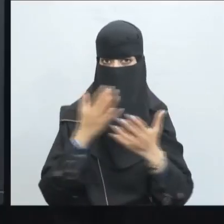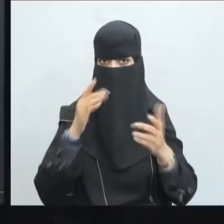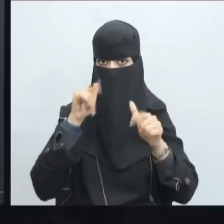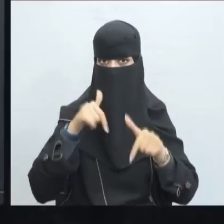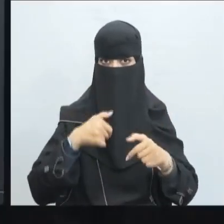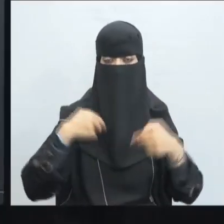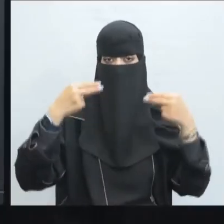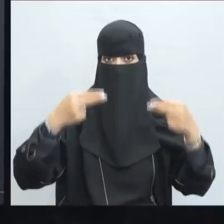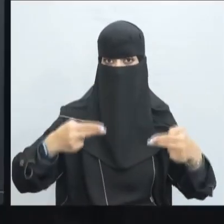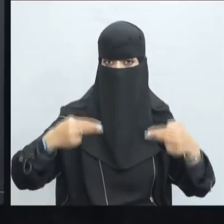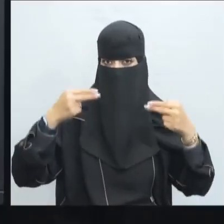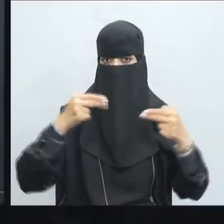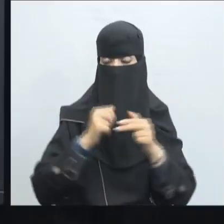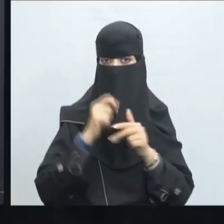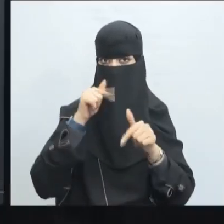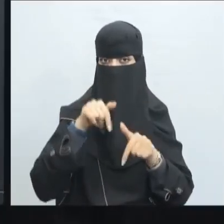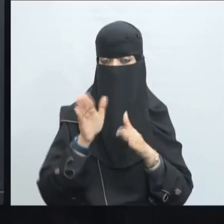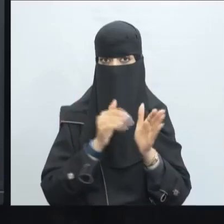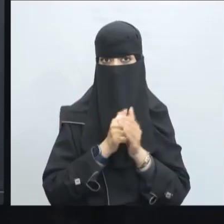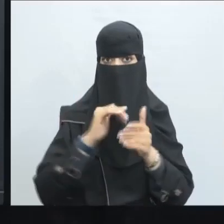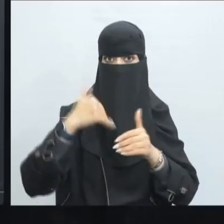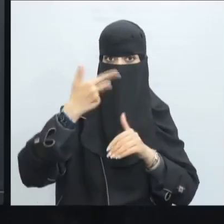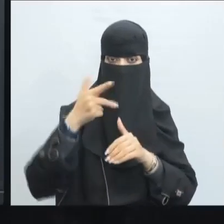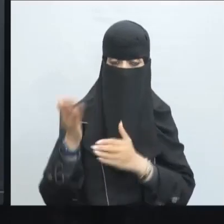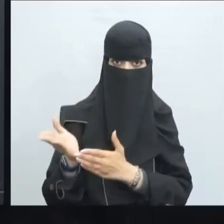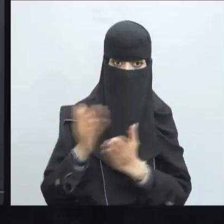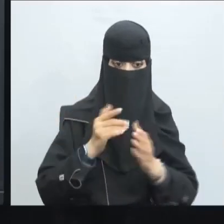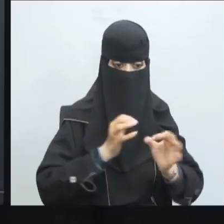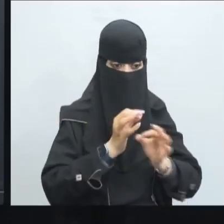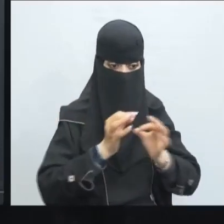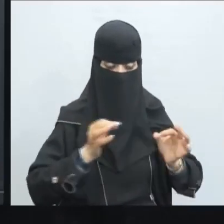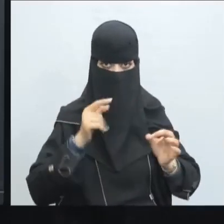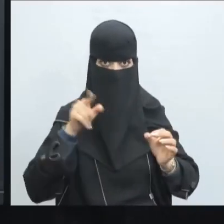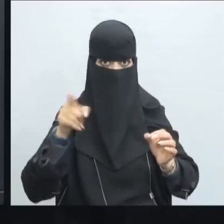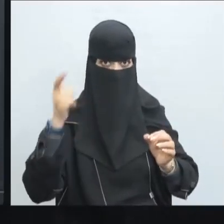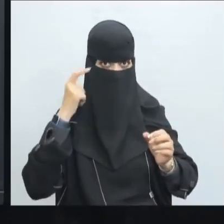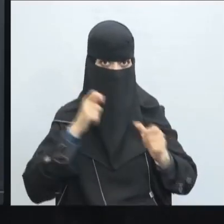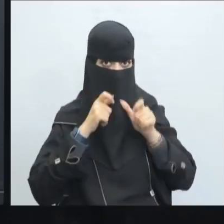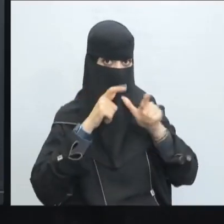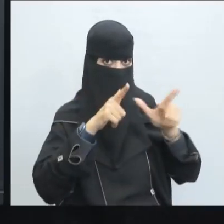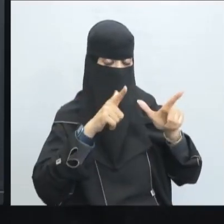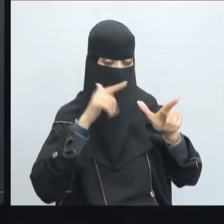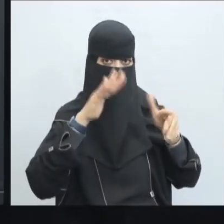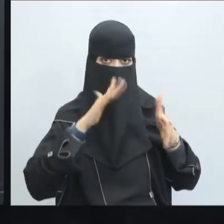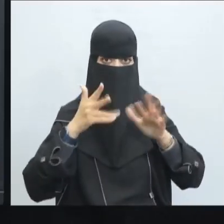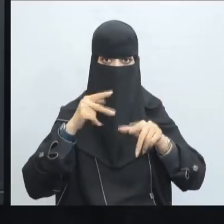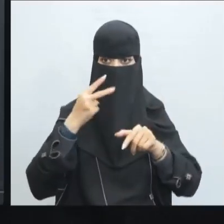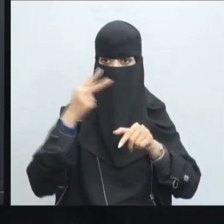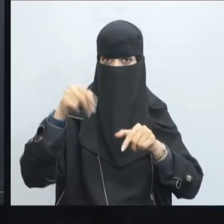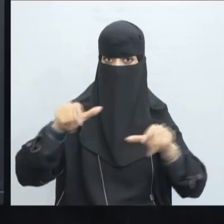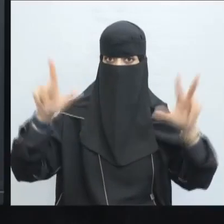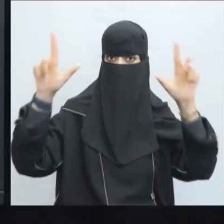نشاهد الفعاليات وحينما يتم مثلا التخطيط لها نسمع سواء في الاخبار نسمع او نشاهد في